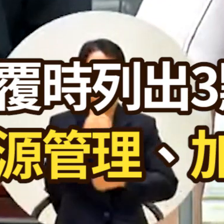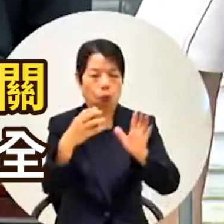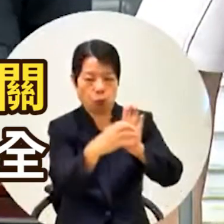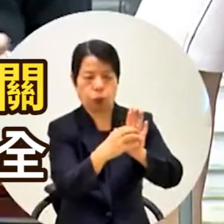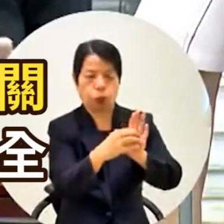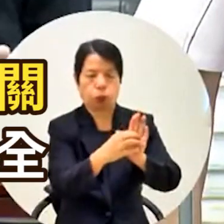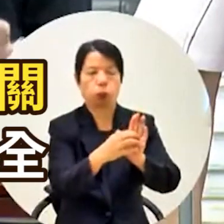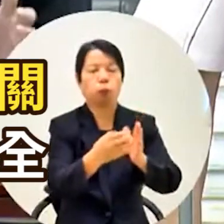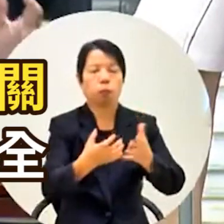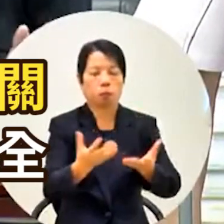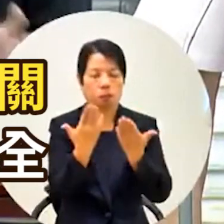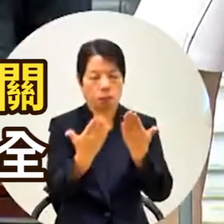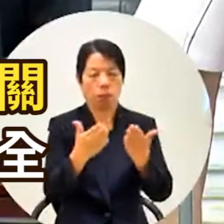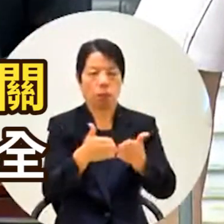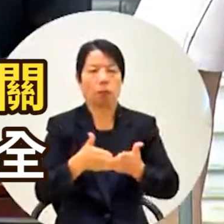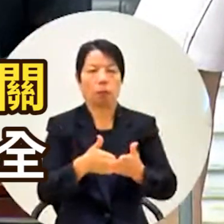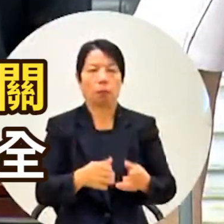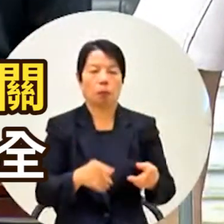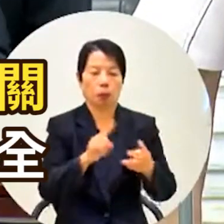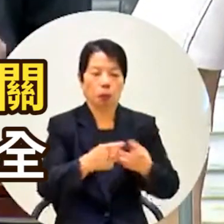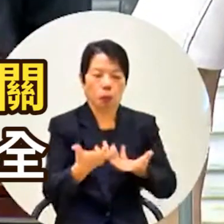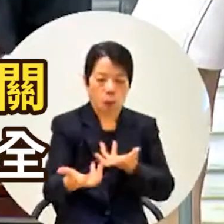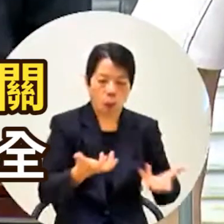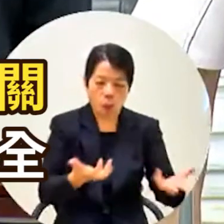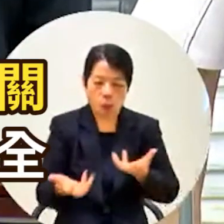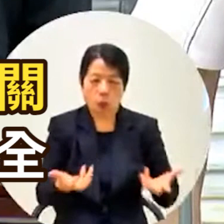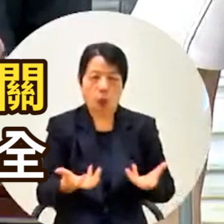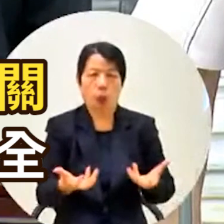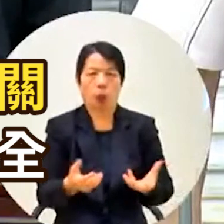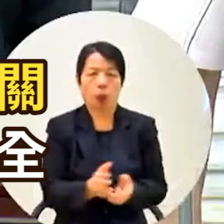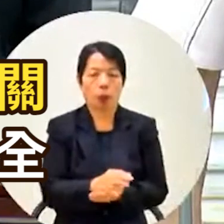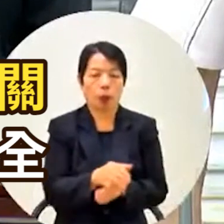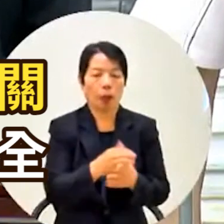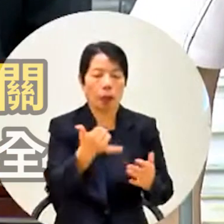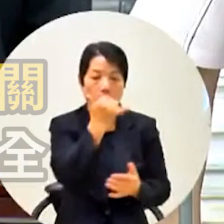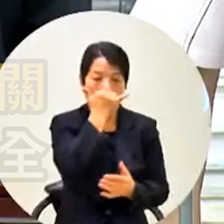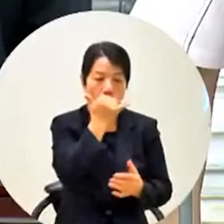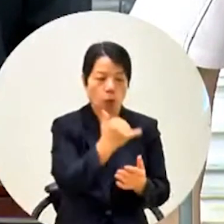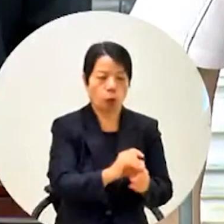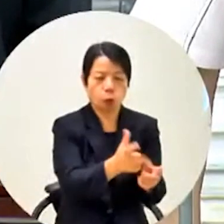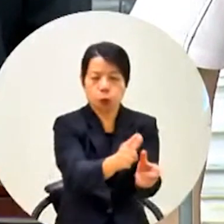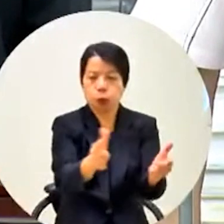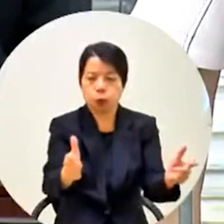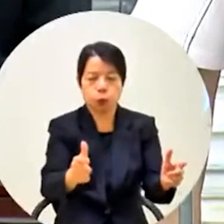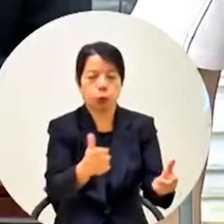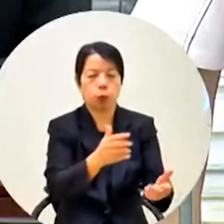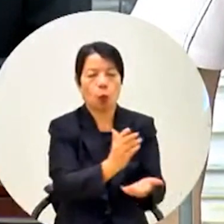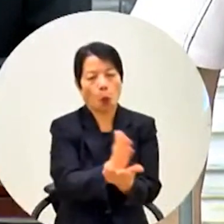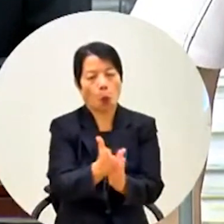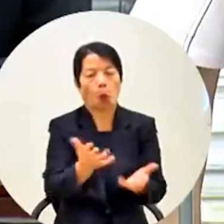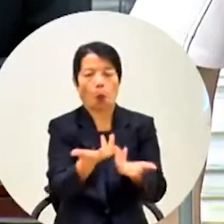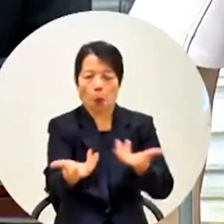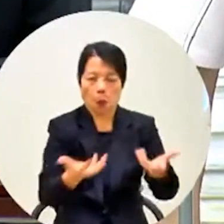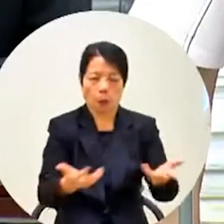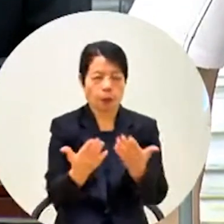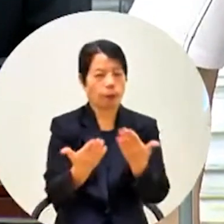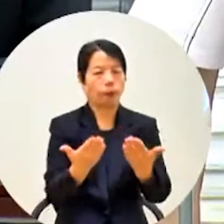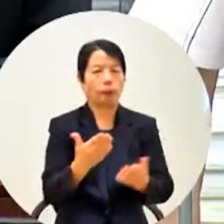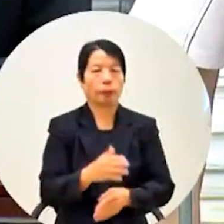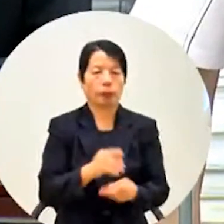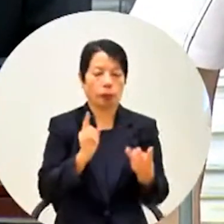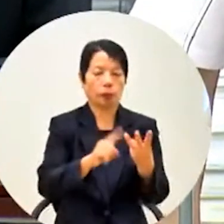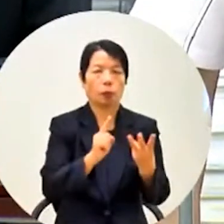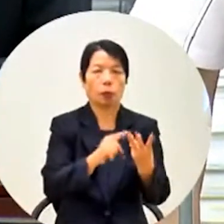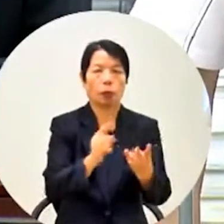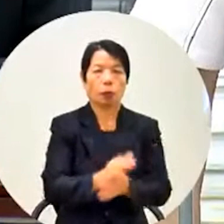啊，那在分区分国，你买买什么猪肉，清清楚楚，把这个标示好清楚。第二就是溯源管